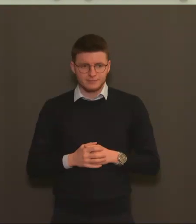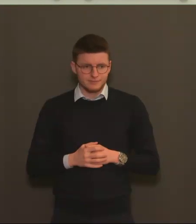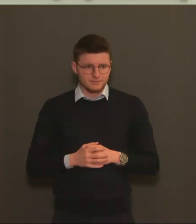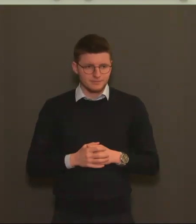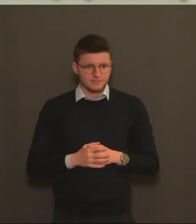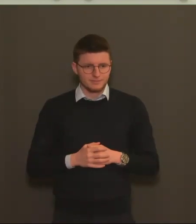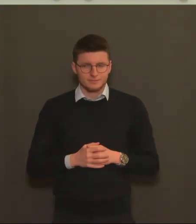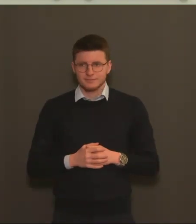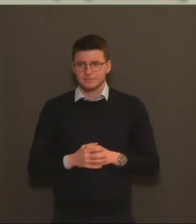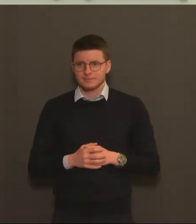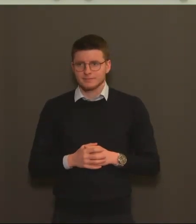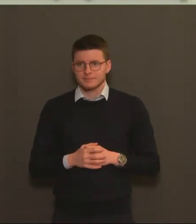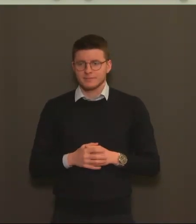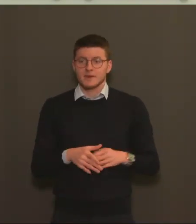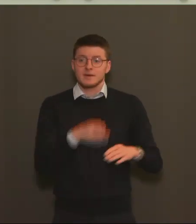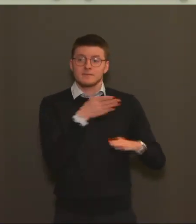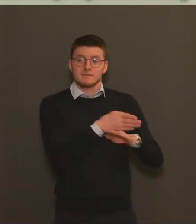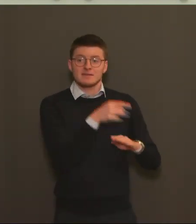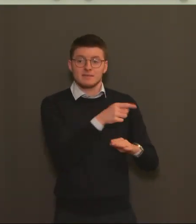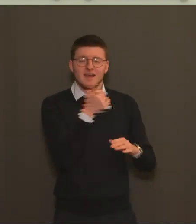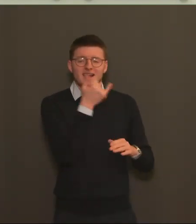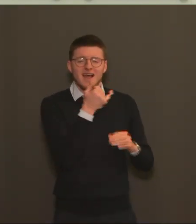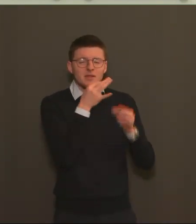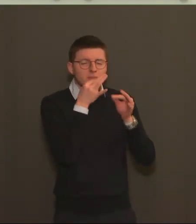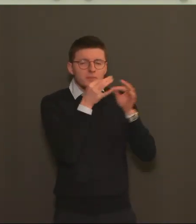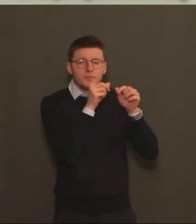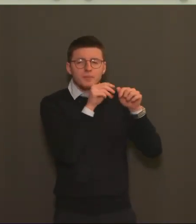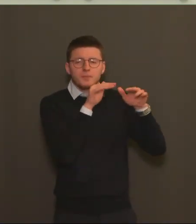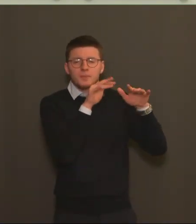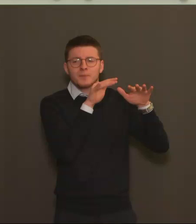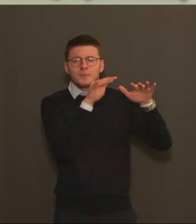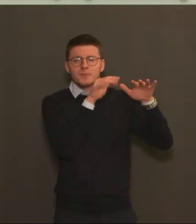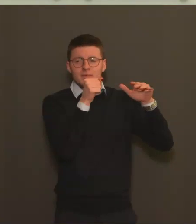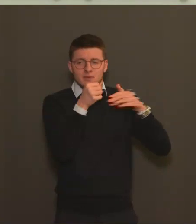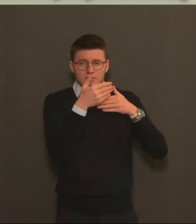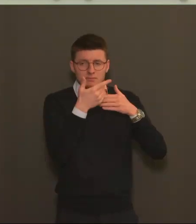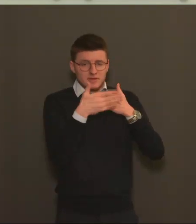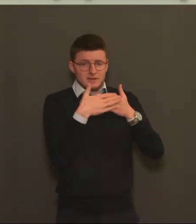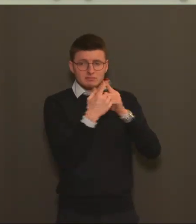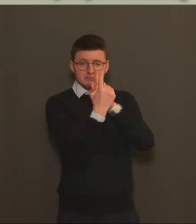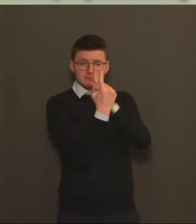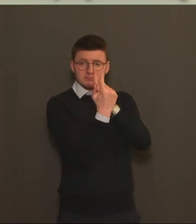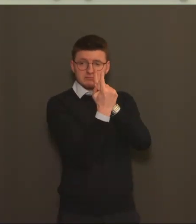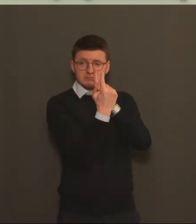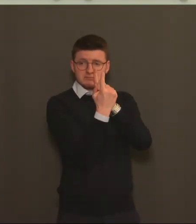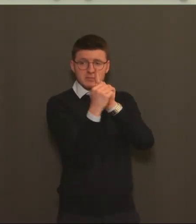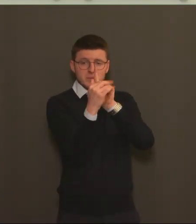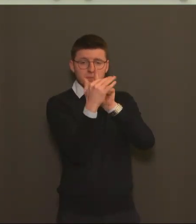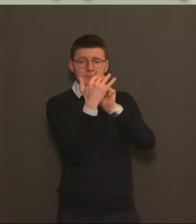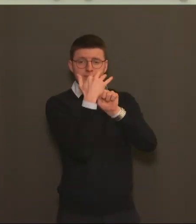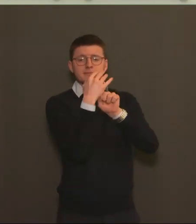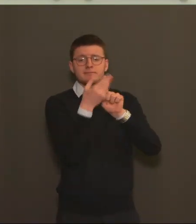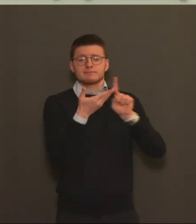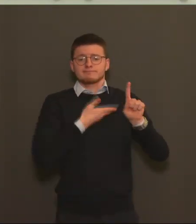Binnen kunnen kleine druppels besmettelijk zijn, zowel over korte als lange afstand.